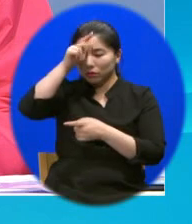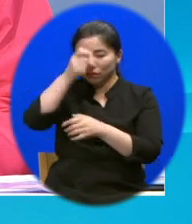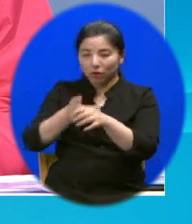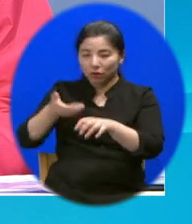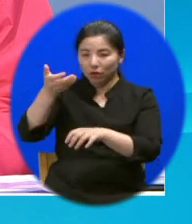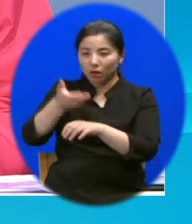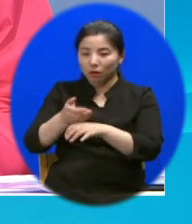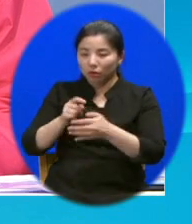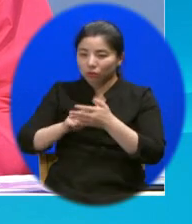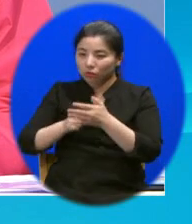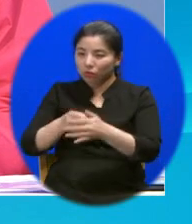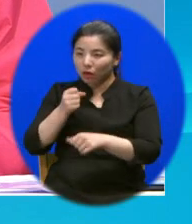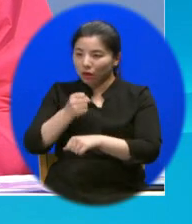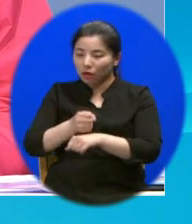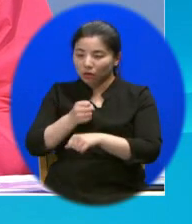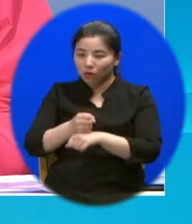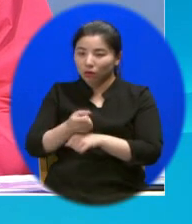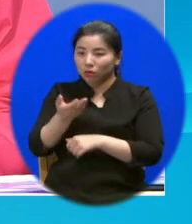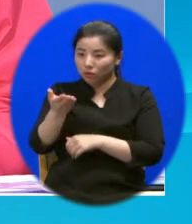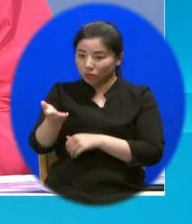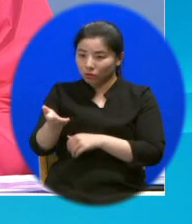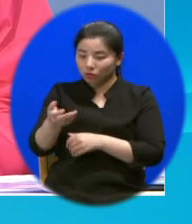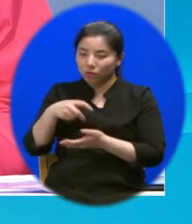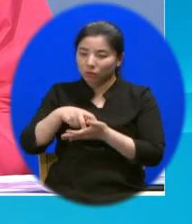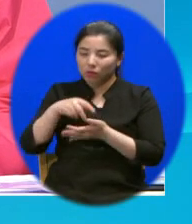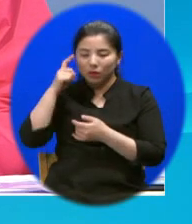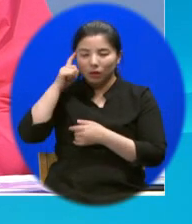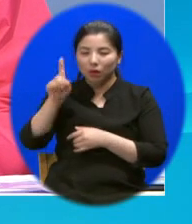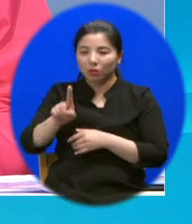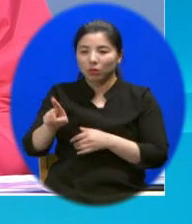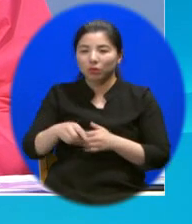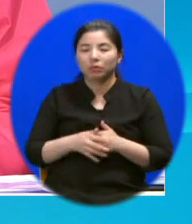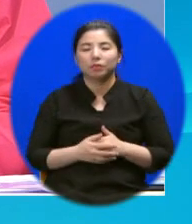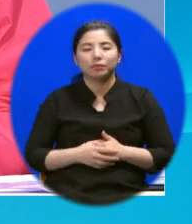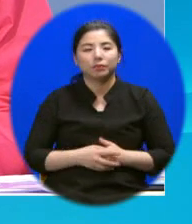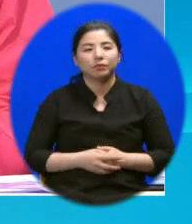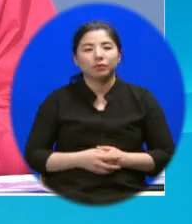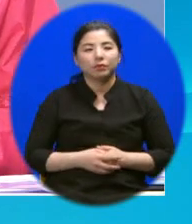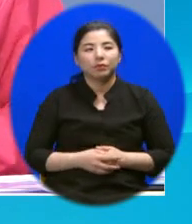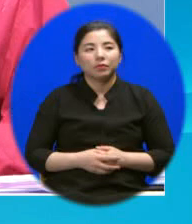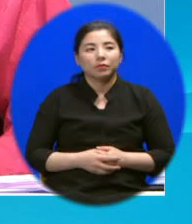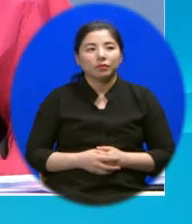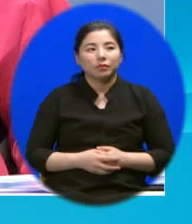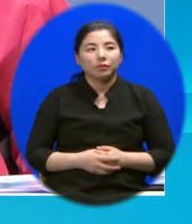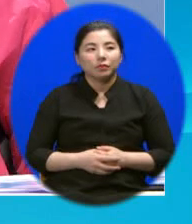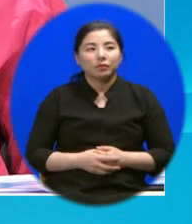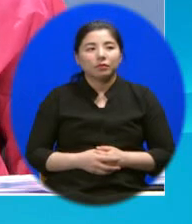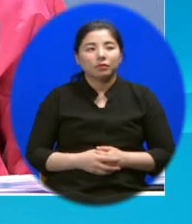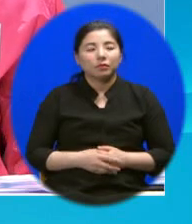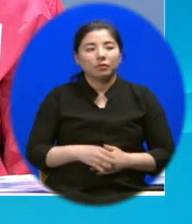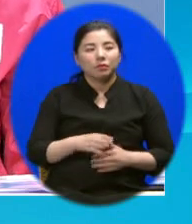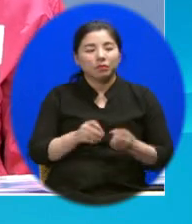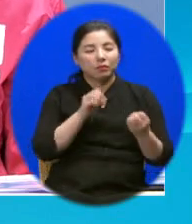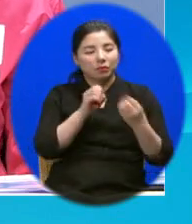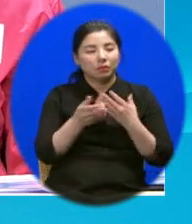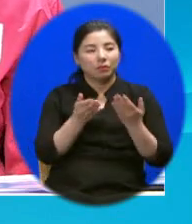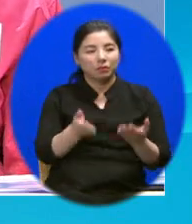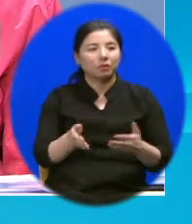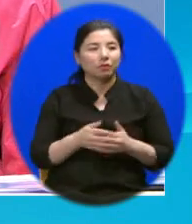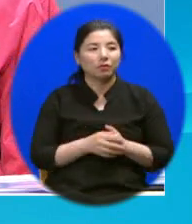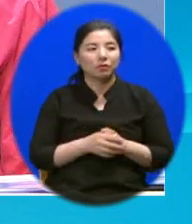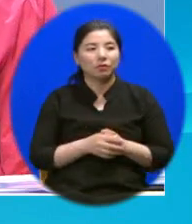을 취재 한다는 우리 후보님 입장에선 어떤 견해를 갖고 있습니까 위에 말씀 답변드리겠습니다